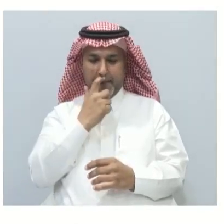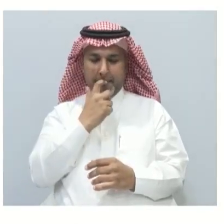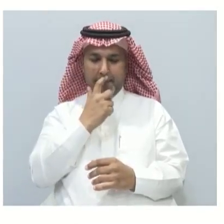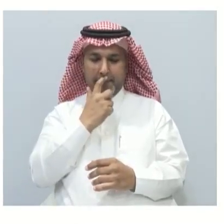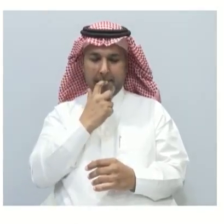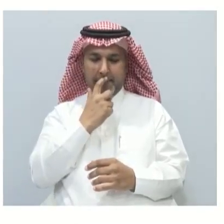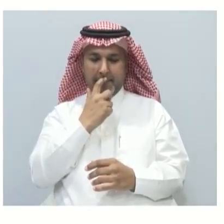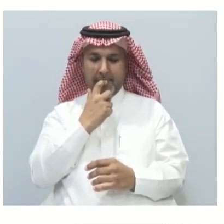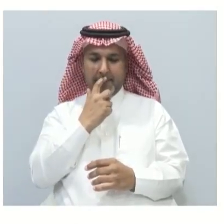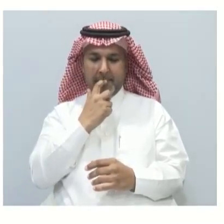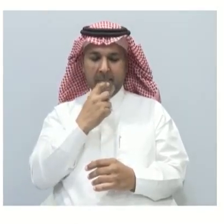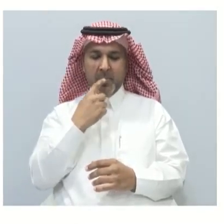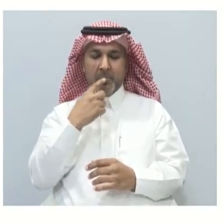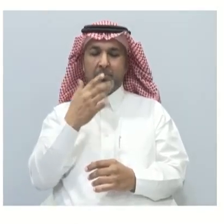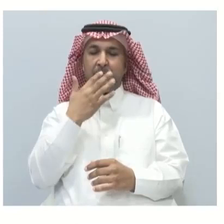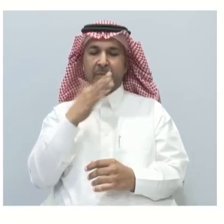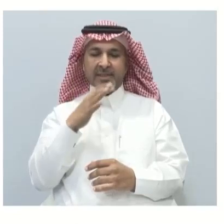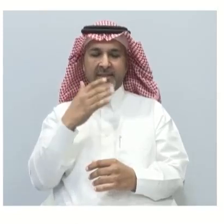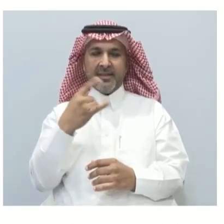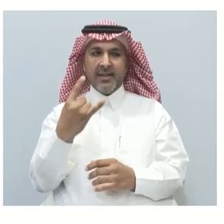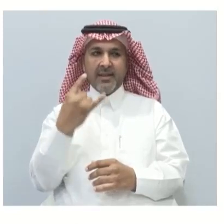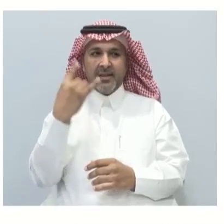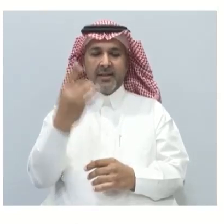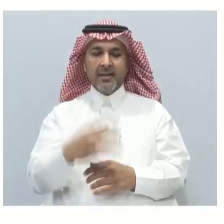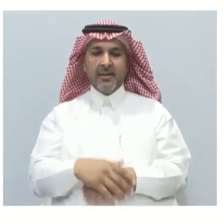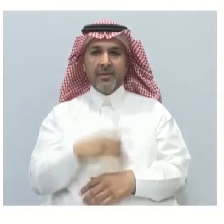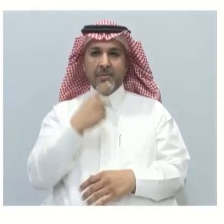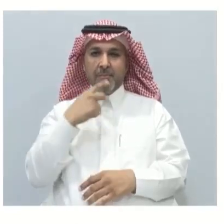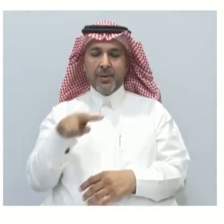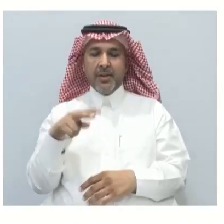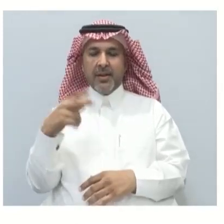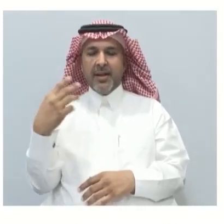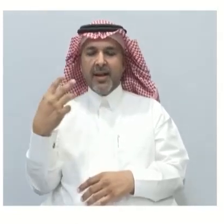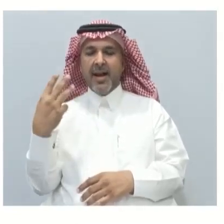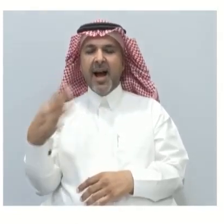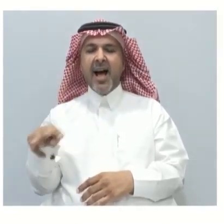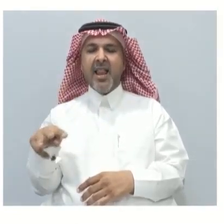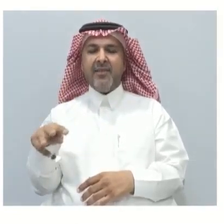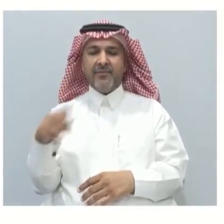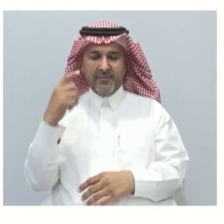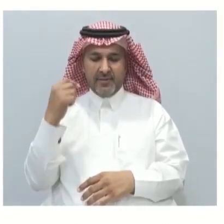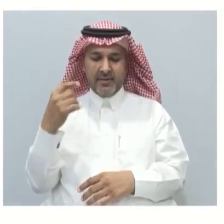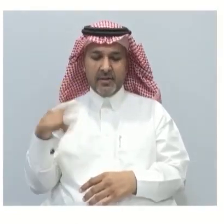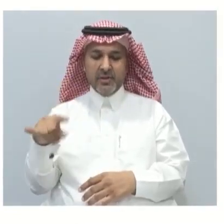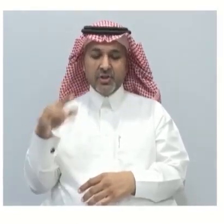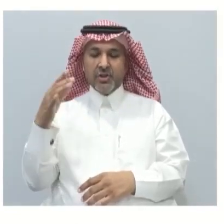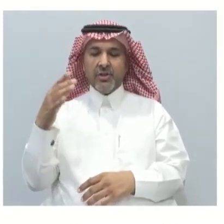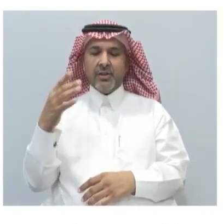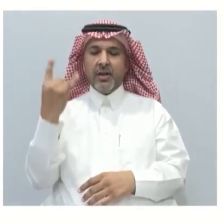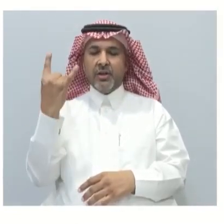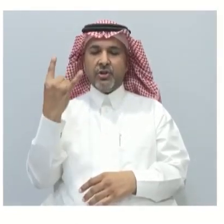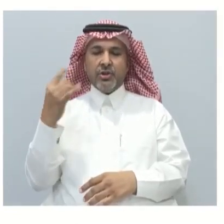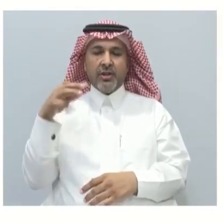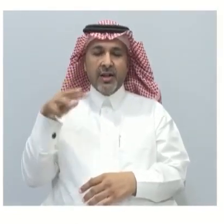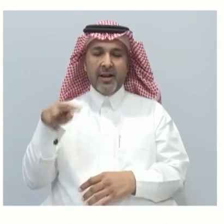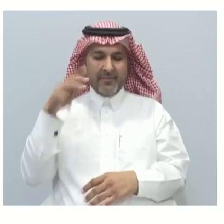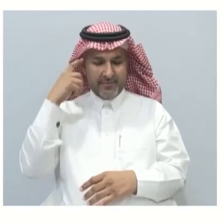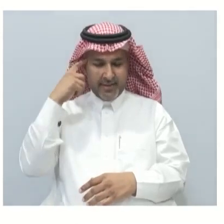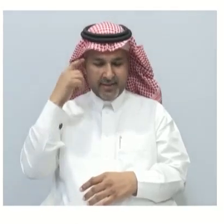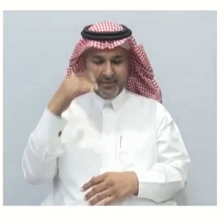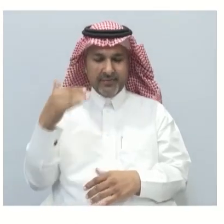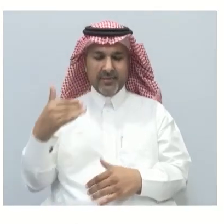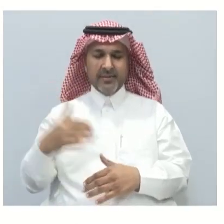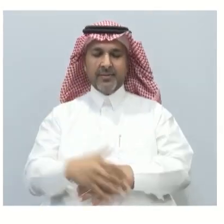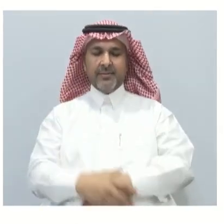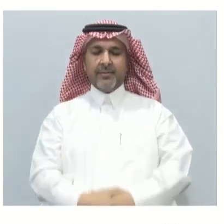ابن حلال يعني 10 اسوا 10 100 1 10000 كل مره نزيد صفر يعني العش بسيط ممكن